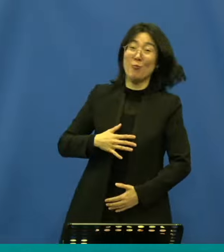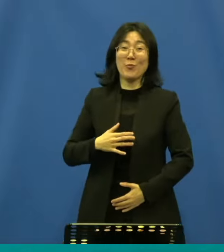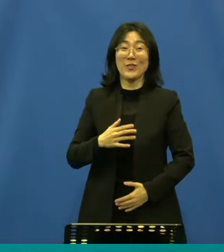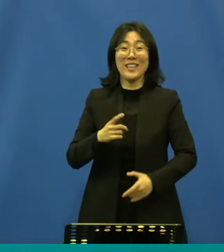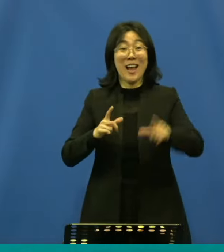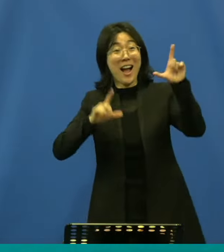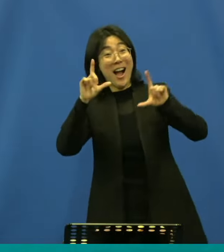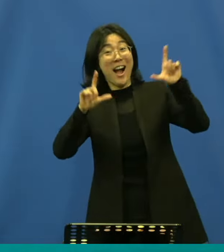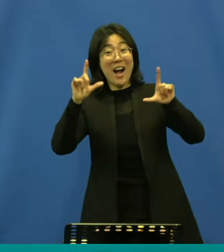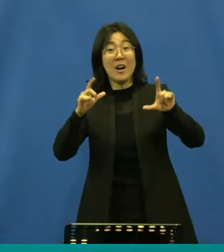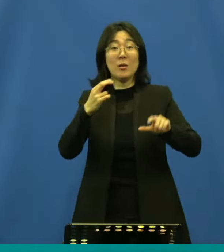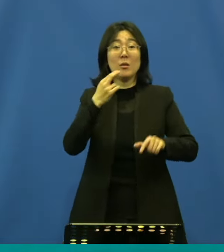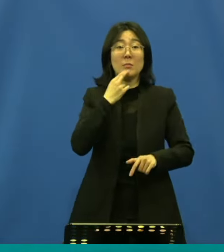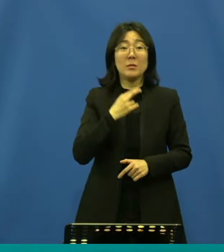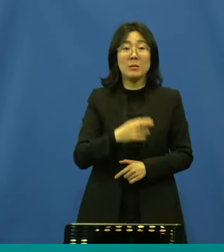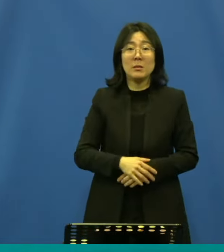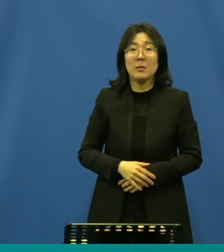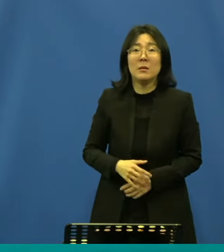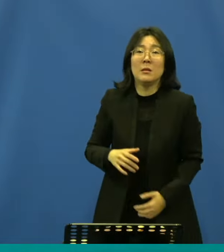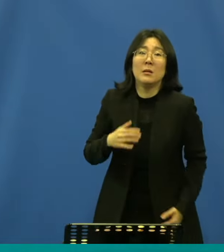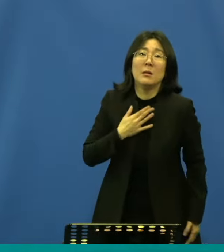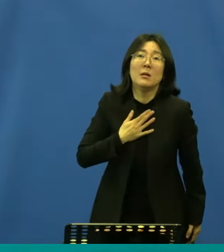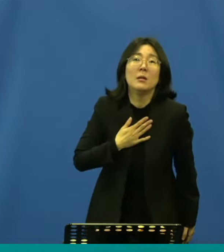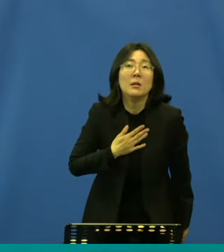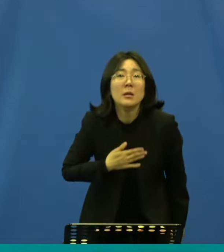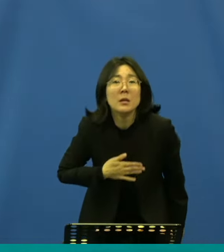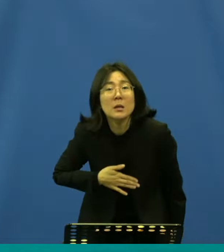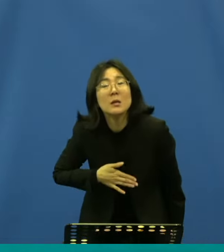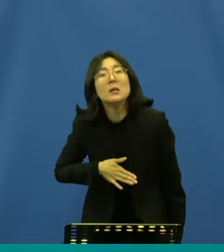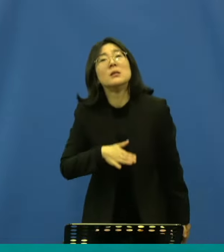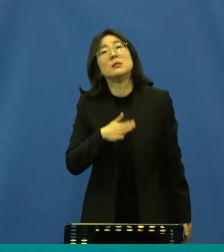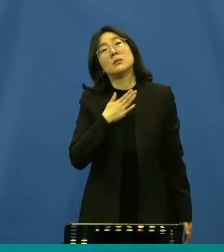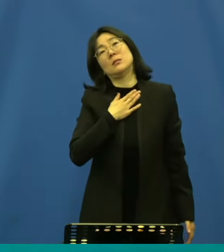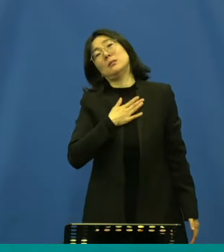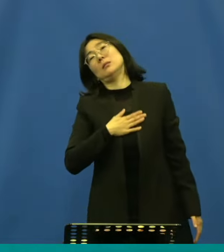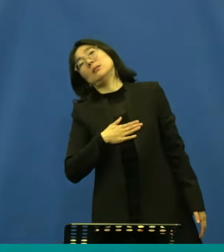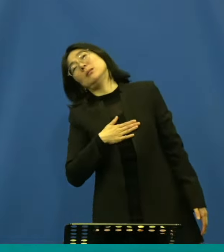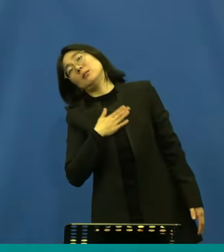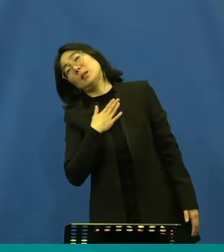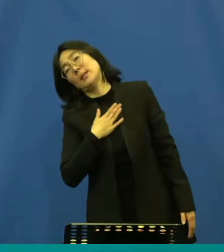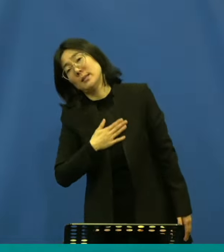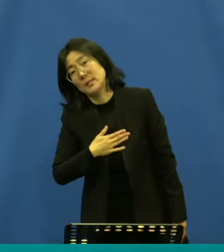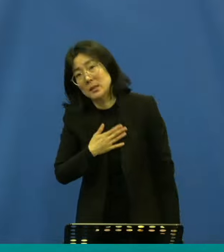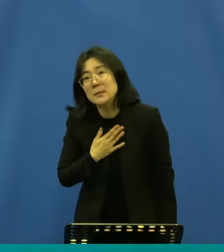즐거움으로 하지 않아요. 억지 순종을 하는 거예요. 일을 하지만 화가 나 있어.